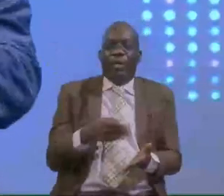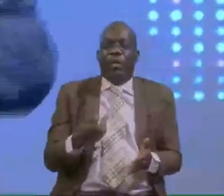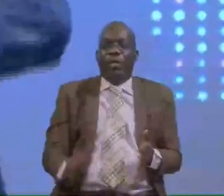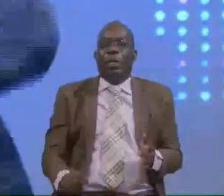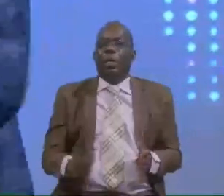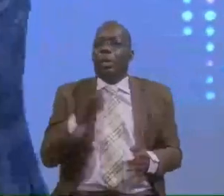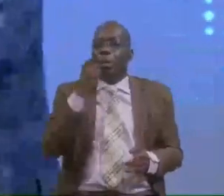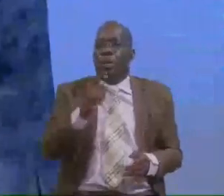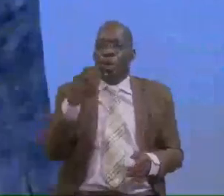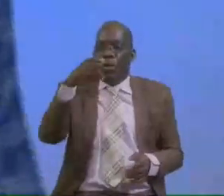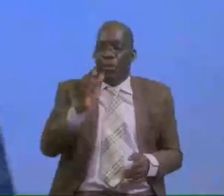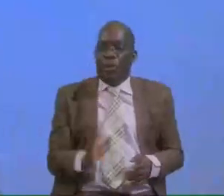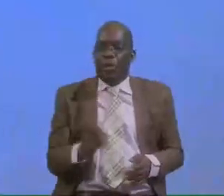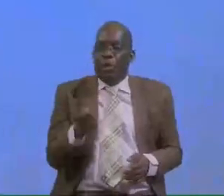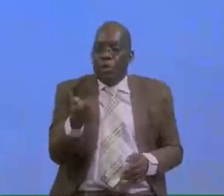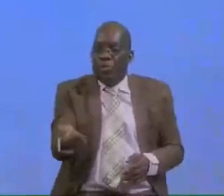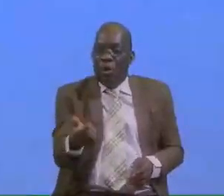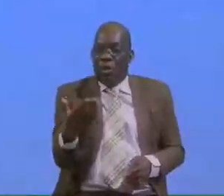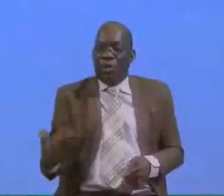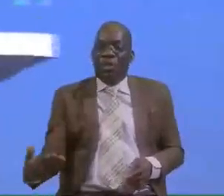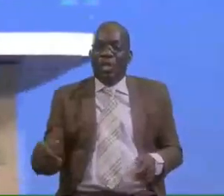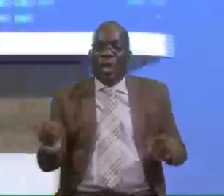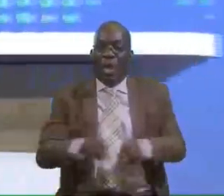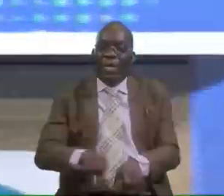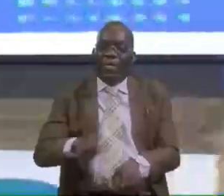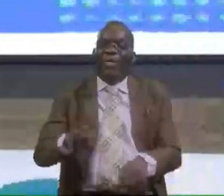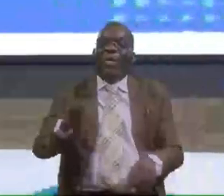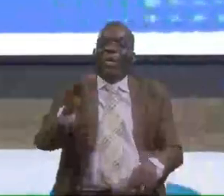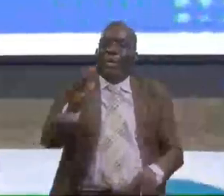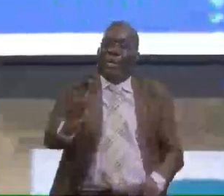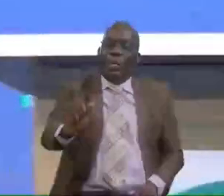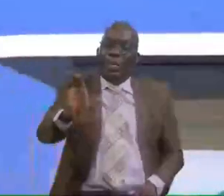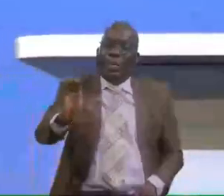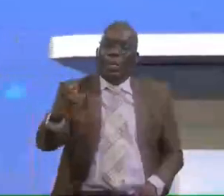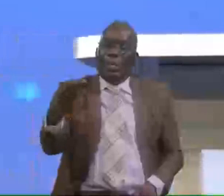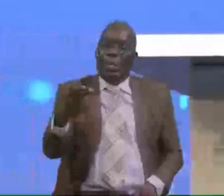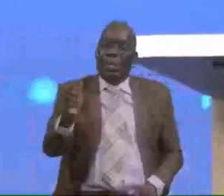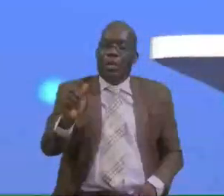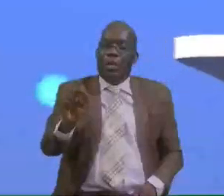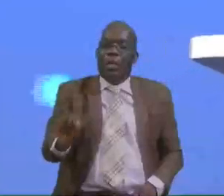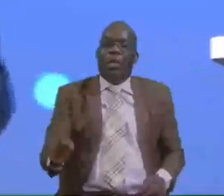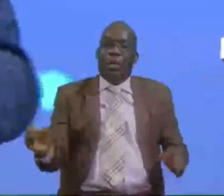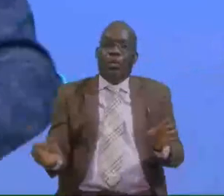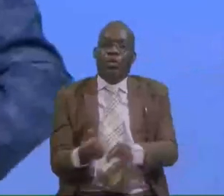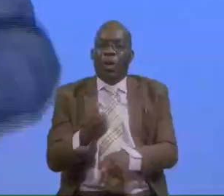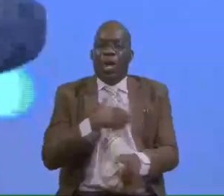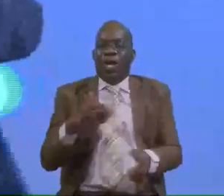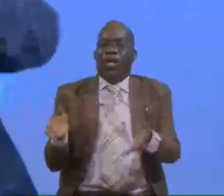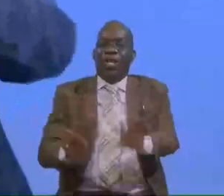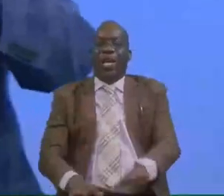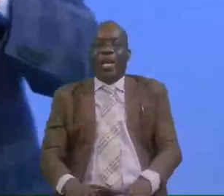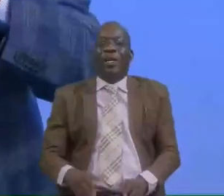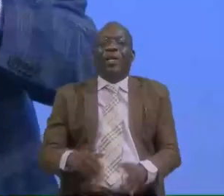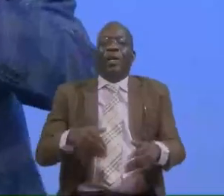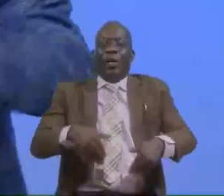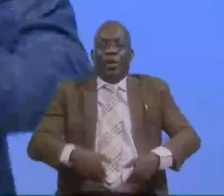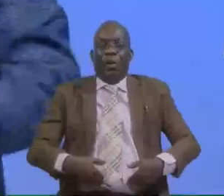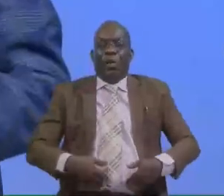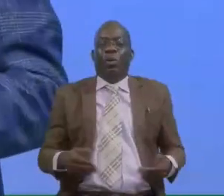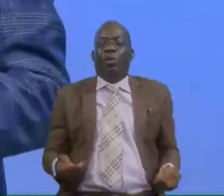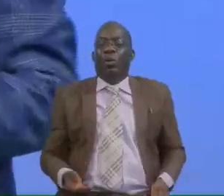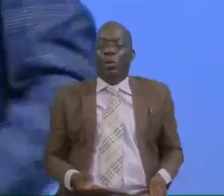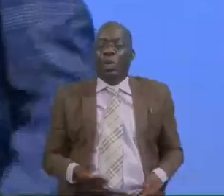Seigneur. Une petite chose, comme ce que Achan a pris. Et il est mort prématurément, et il est allé de l'autre